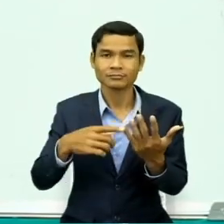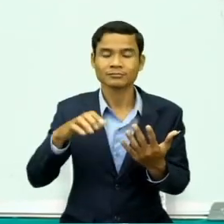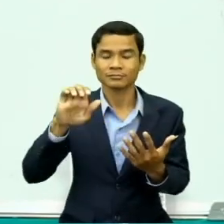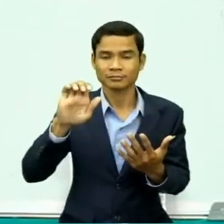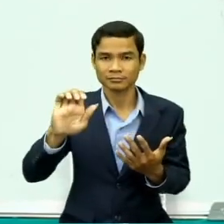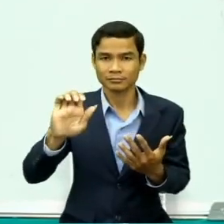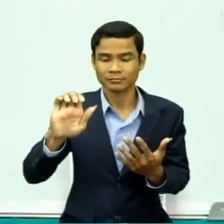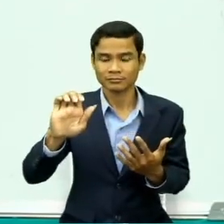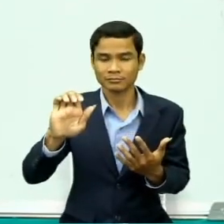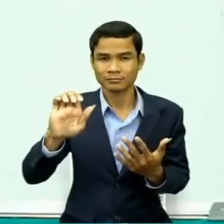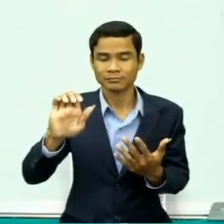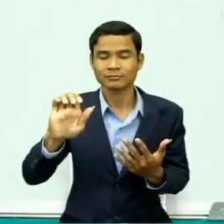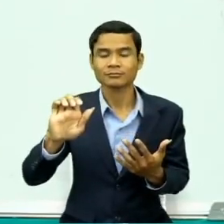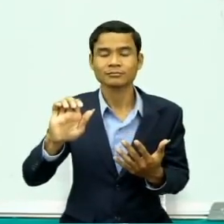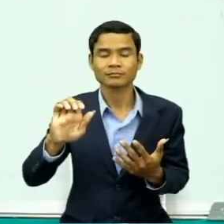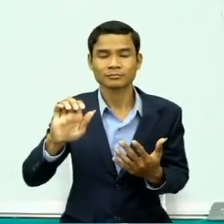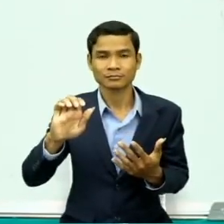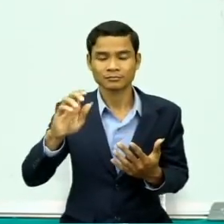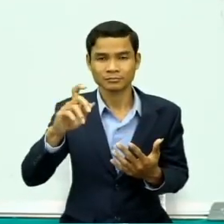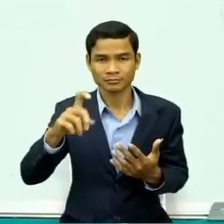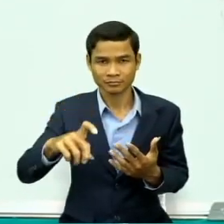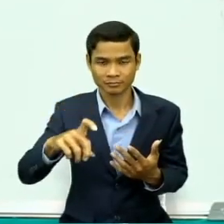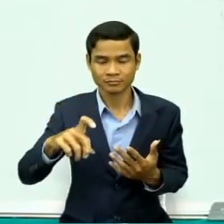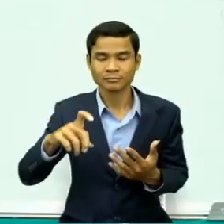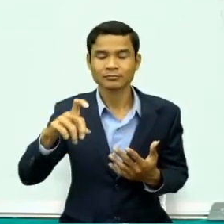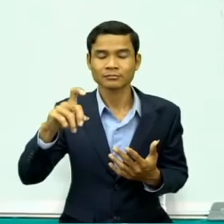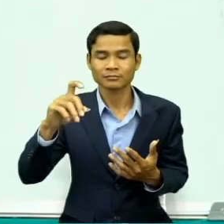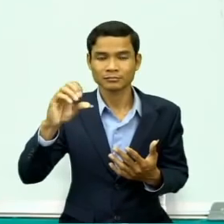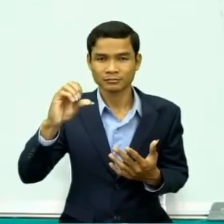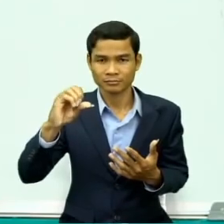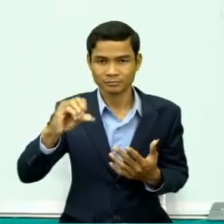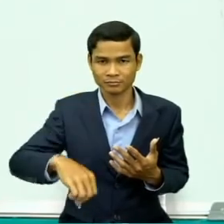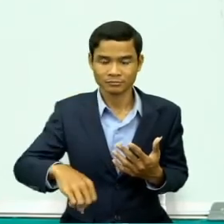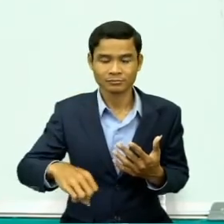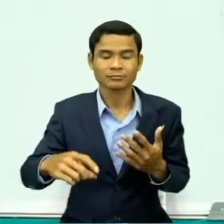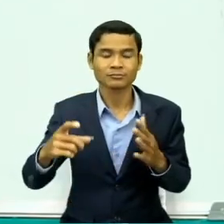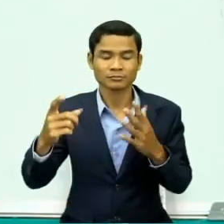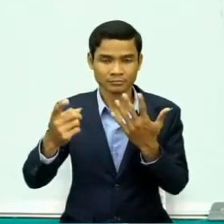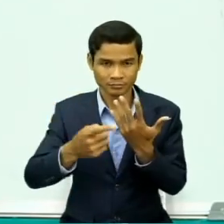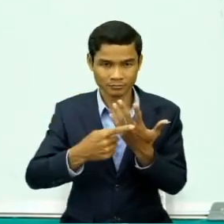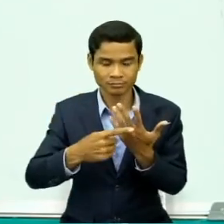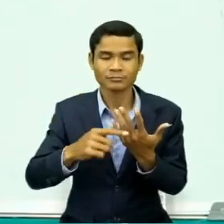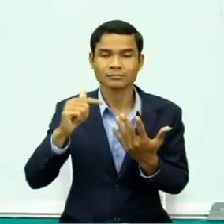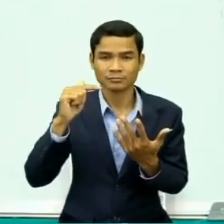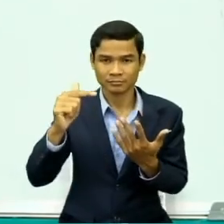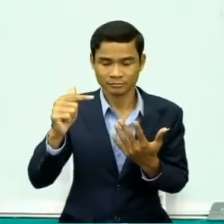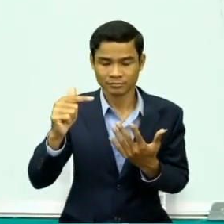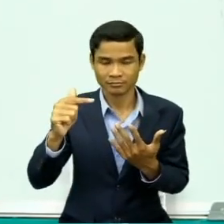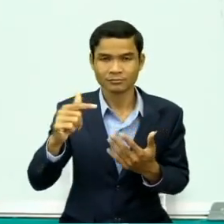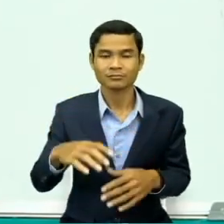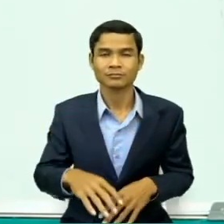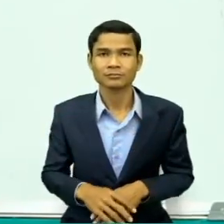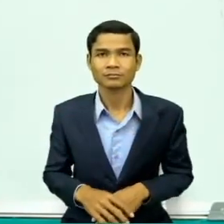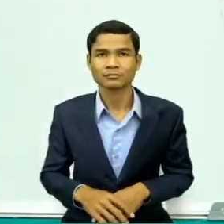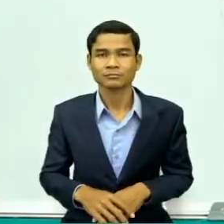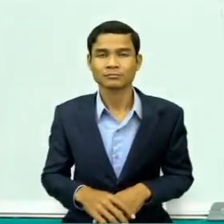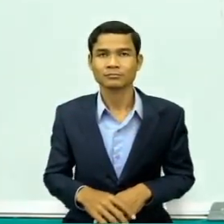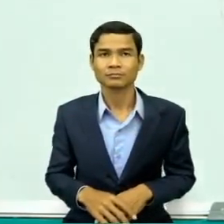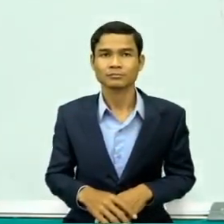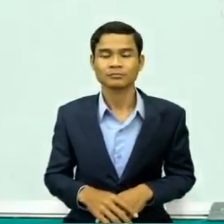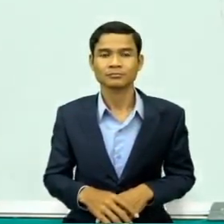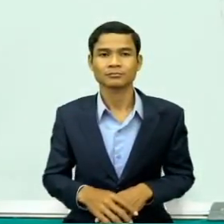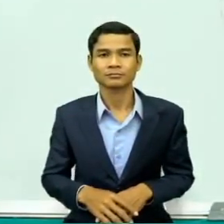ế chó phở chân lò sạ âm nắng ngờ